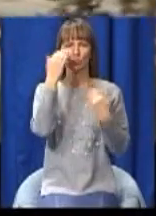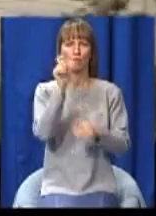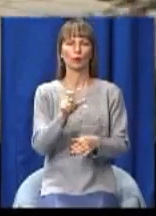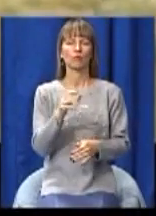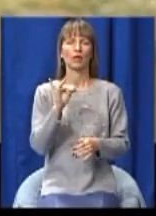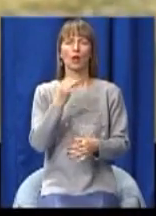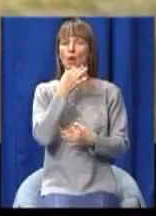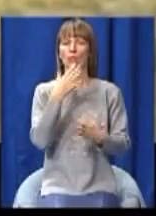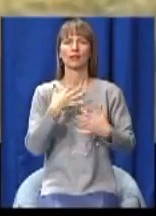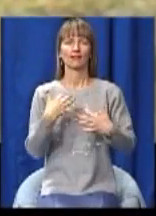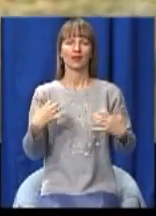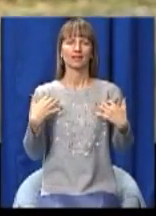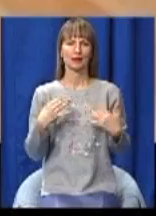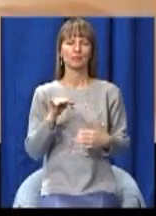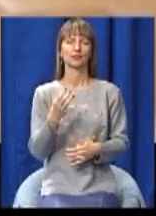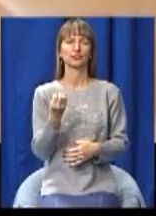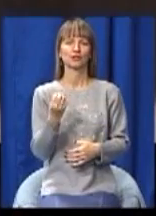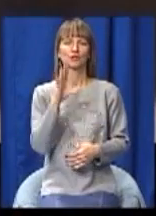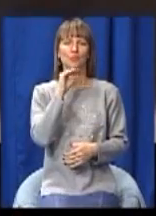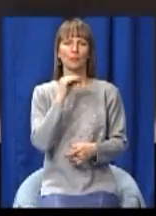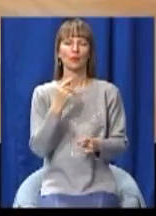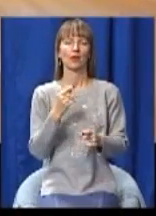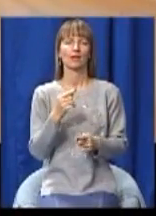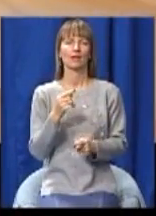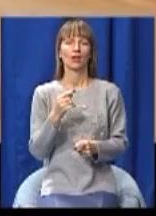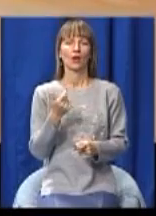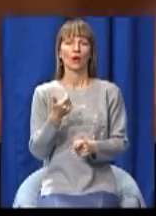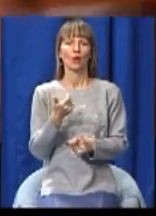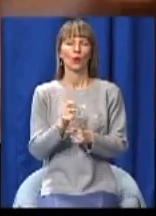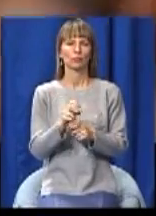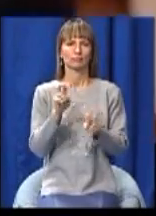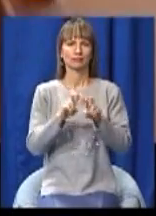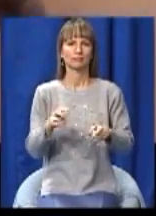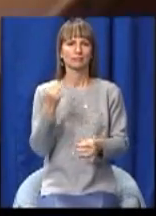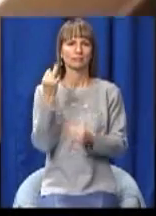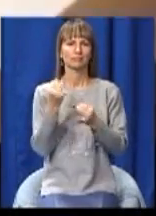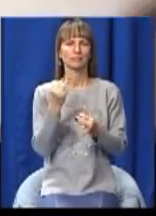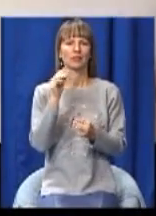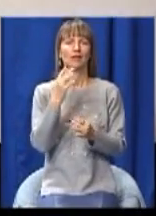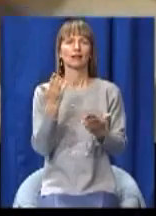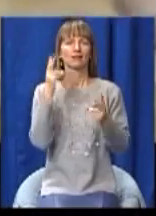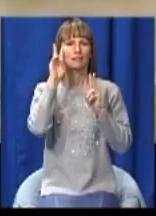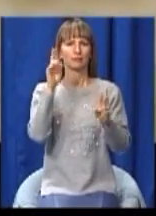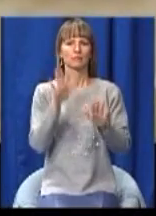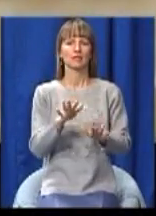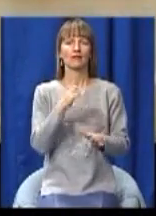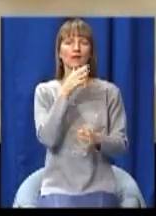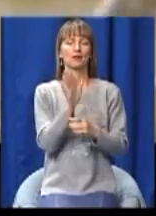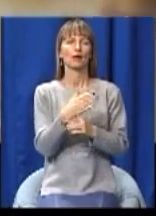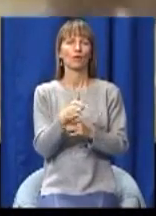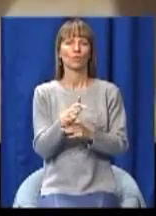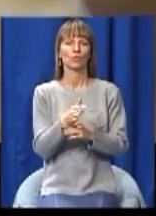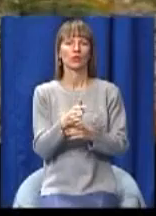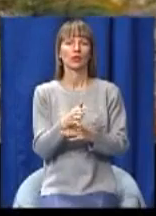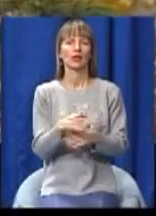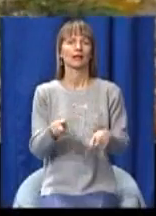табуретками 2 рынком и hd с уценкой про раджи не достигли кнс виданного сейчас про гулянок бегать за звучать